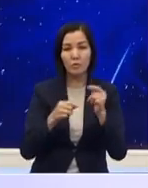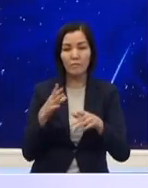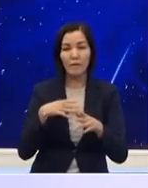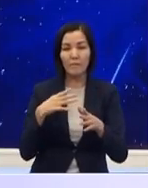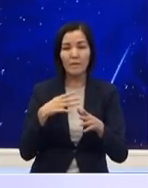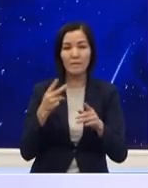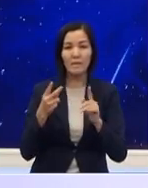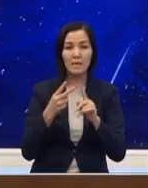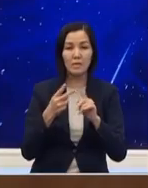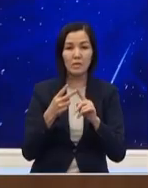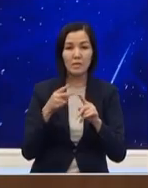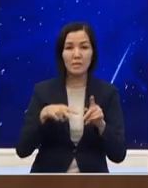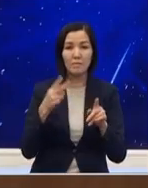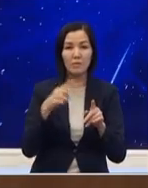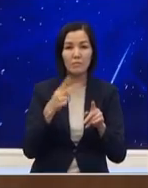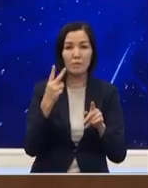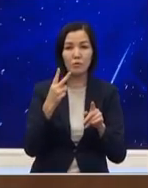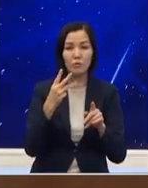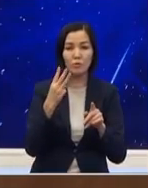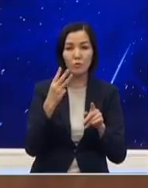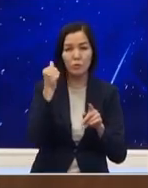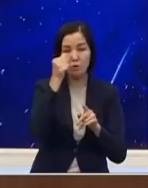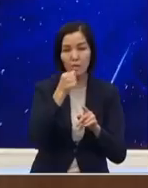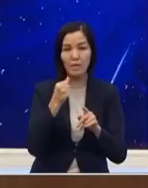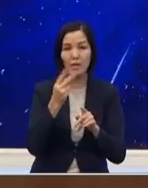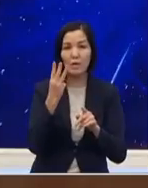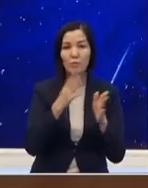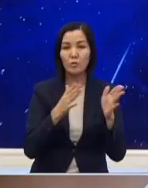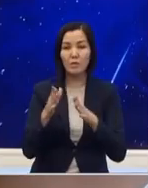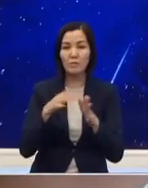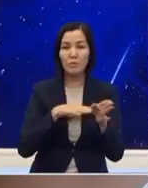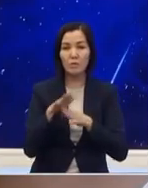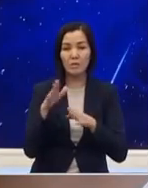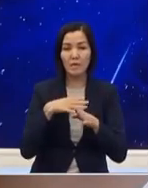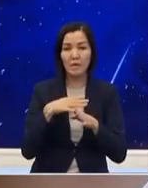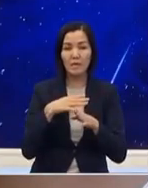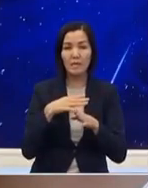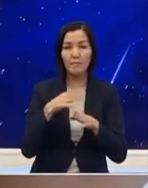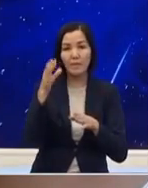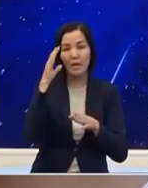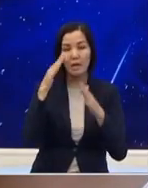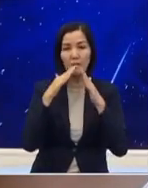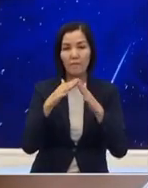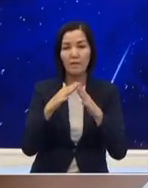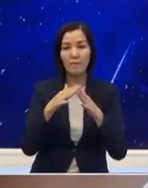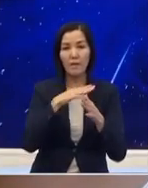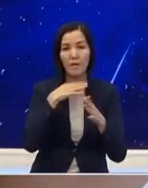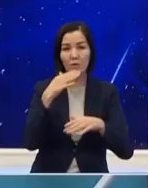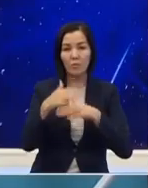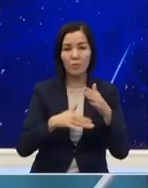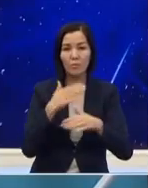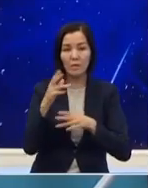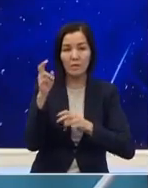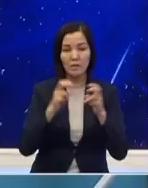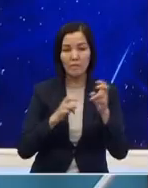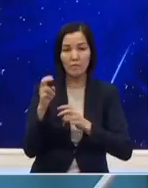салу мақұлданса, 2021-2023 жылдары 3 кезең бойынша іске асады. Сондай ақ ақылды ферма, ет өнімдерін өңдеуге арналған